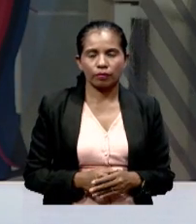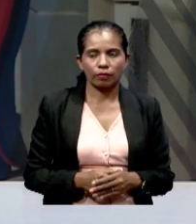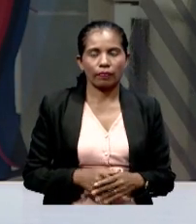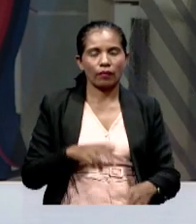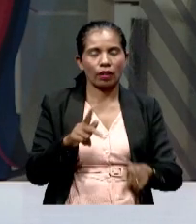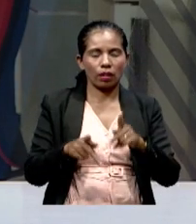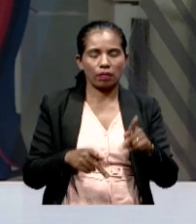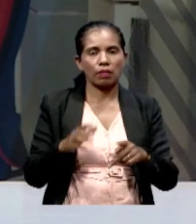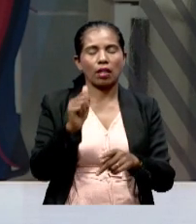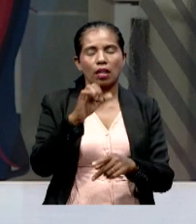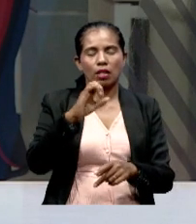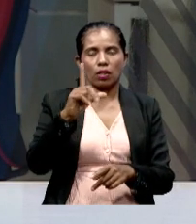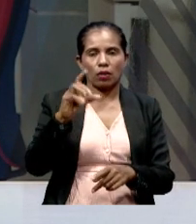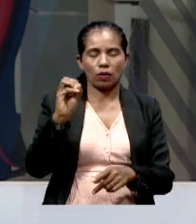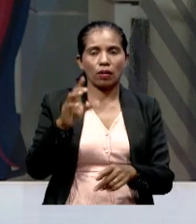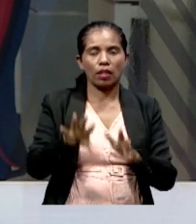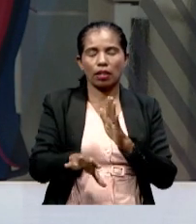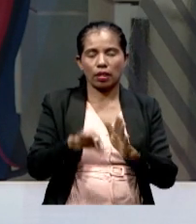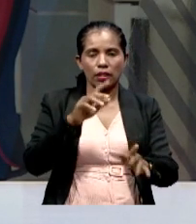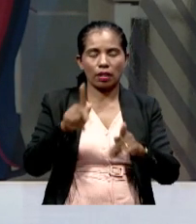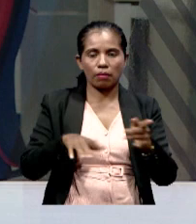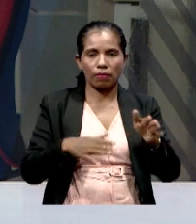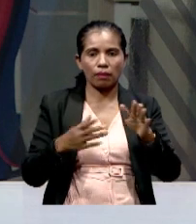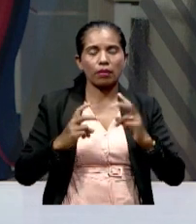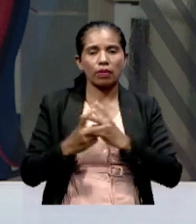Komunidad de Loklarang hetang mate ruing wahira atu hari uma.